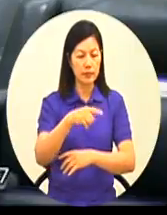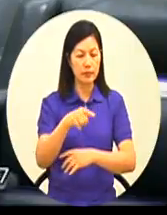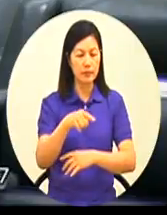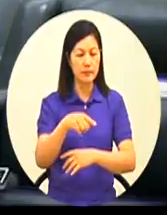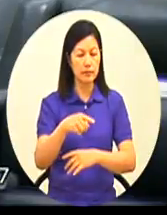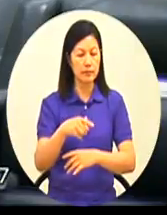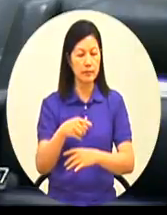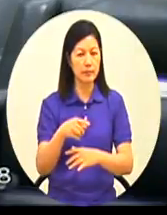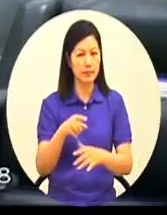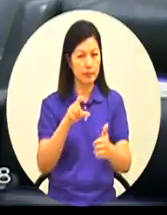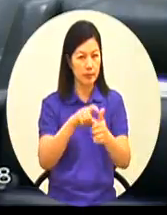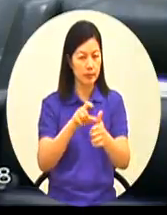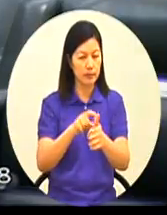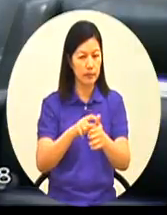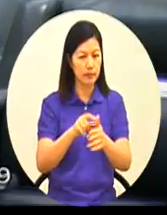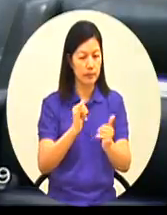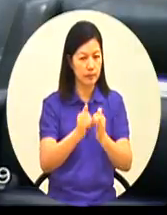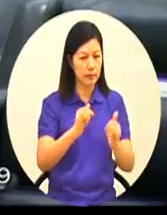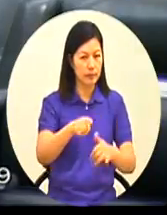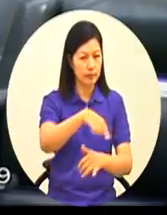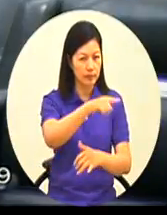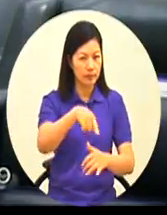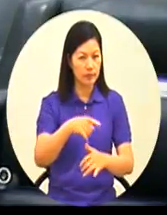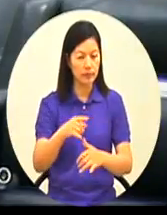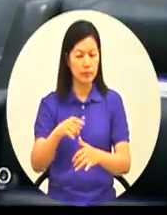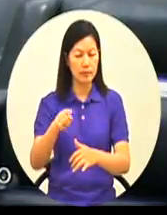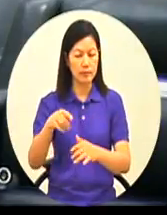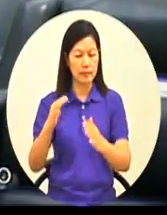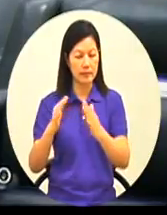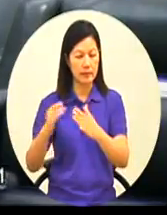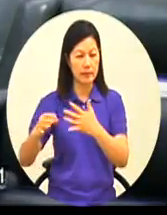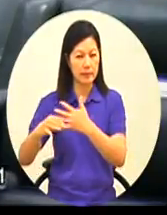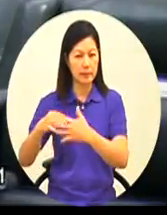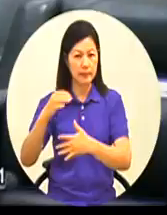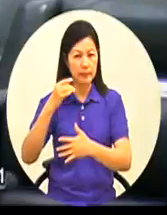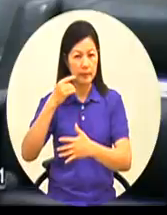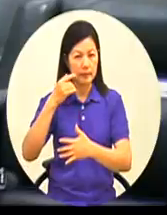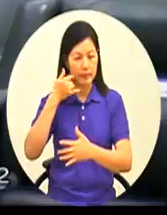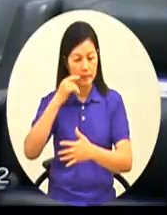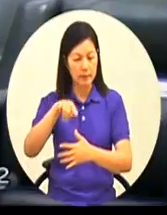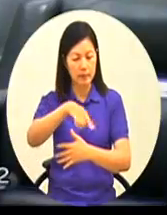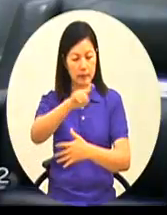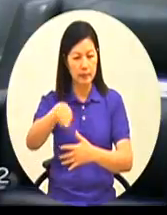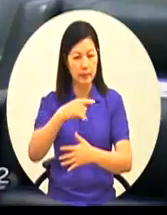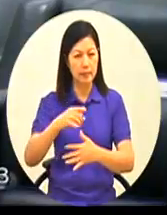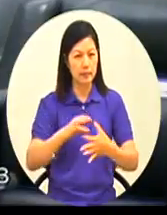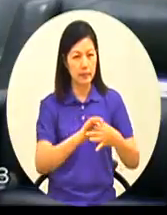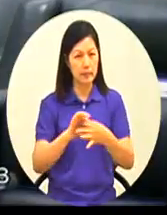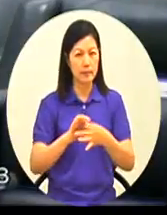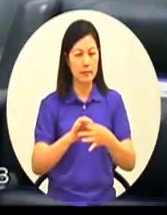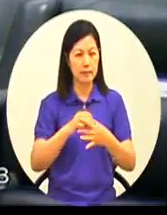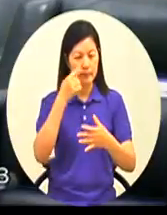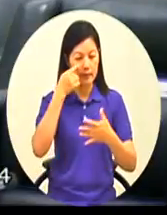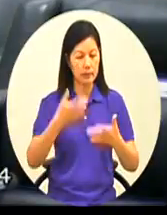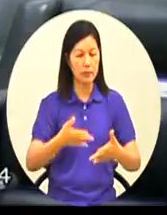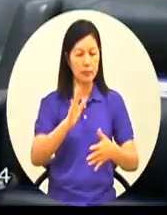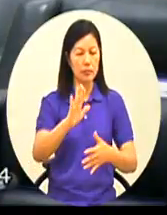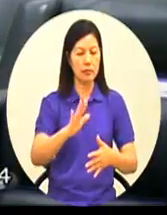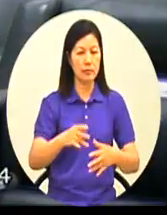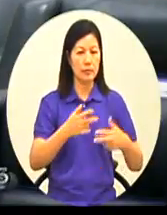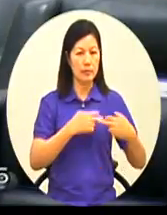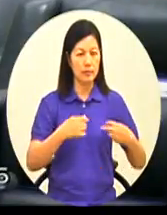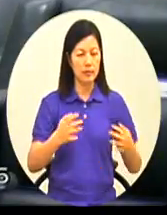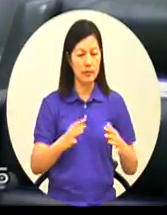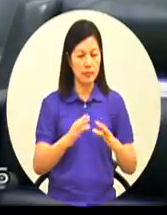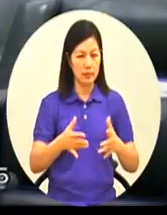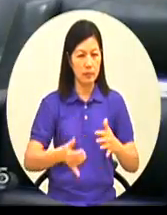大众、专家学者跟民间很多家长团体等等的关注。那其实从今年蔡英文总统上任以来，我们